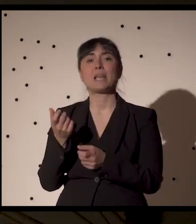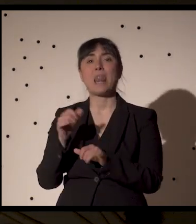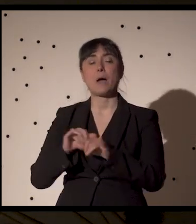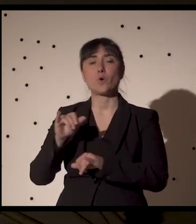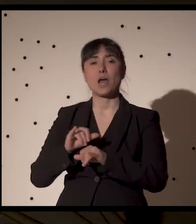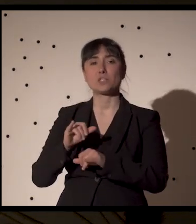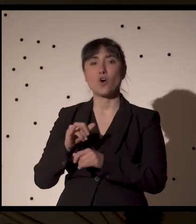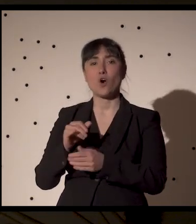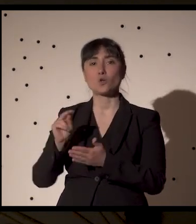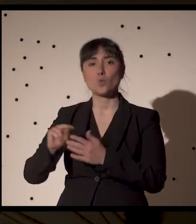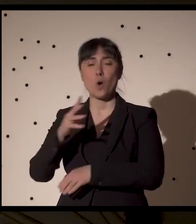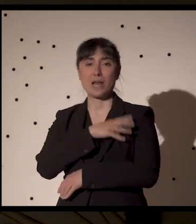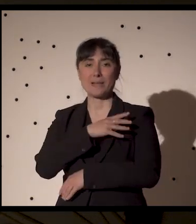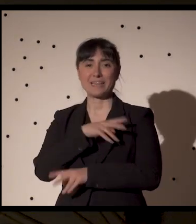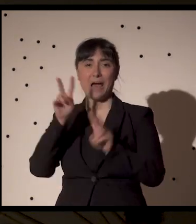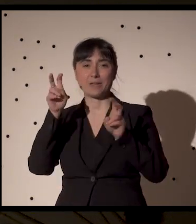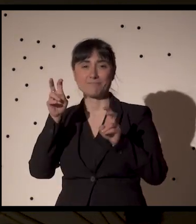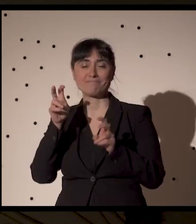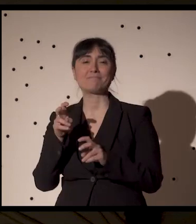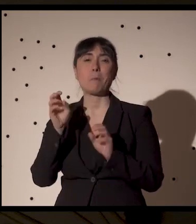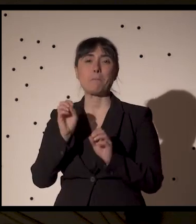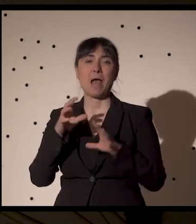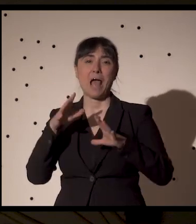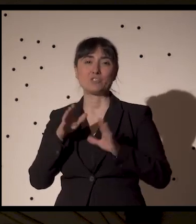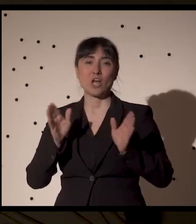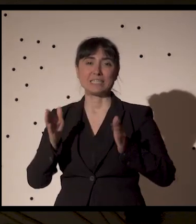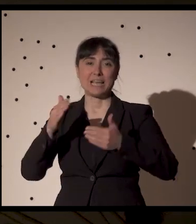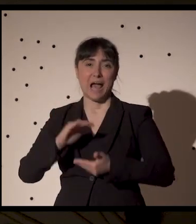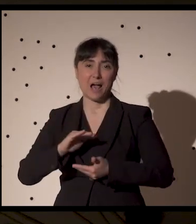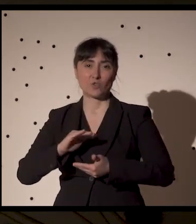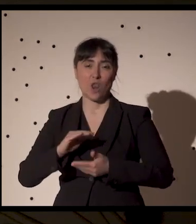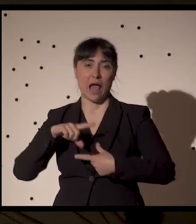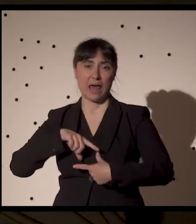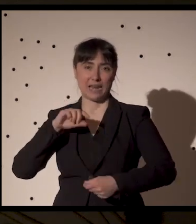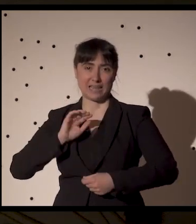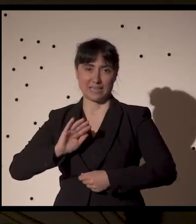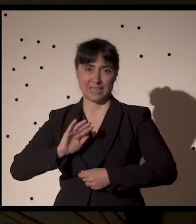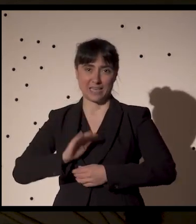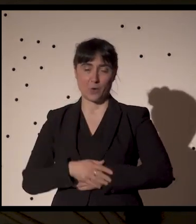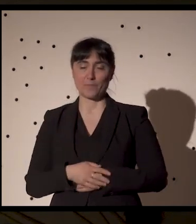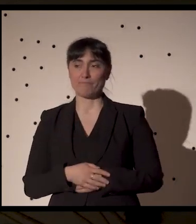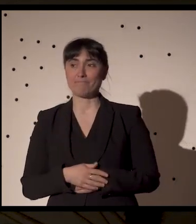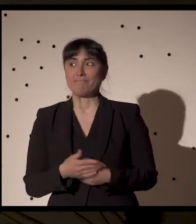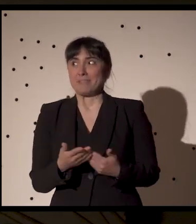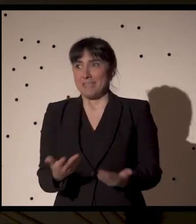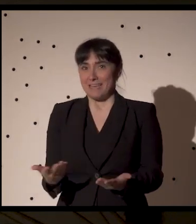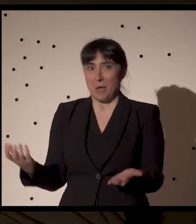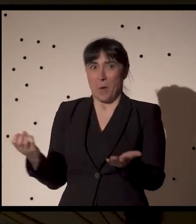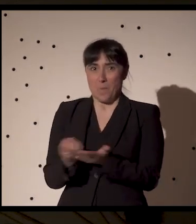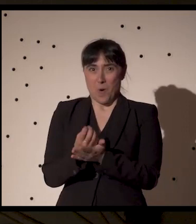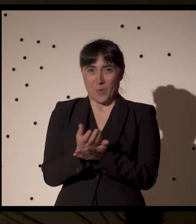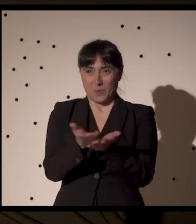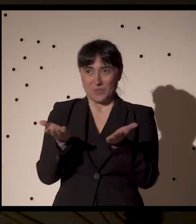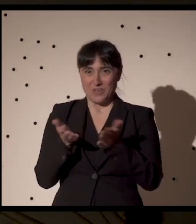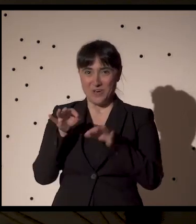di Arlecchino per quello che riguarda le produzioni ho veramente finito passiamo alle